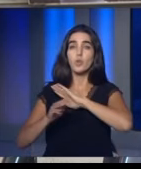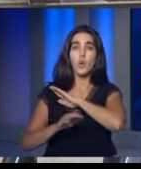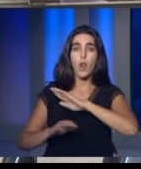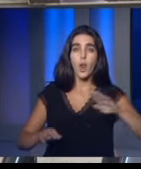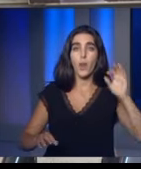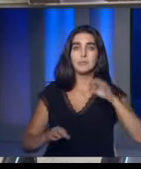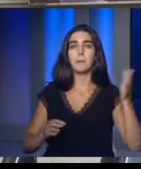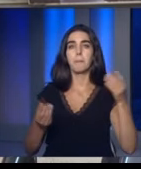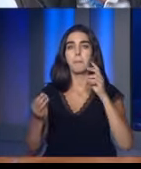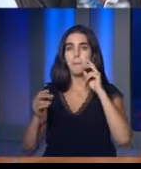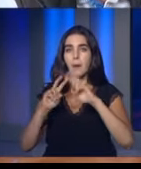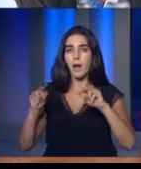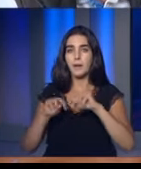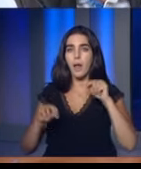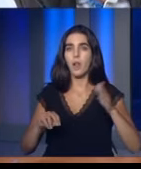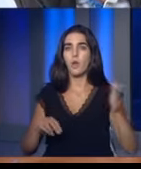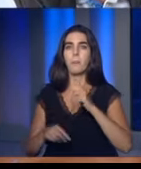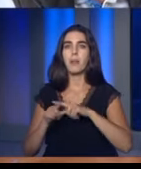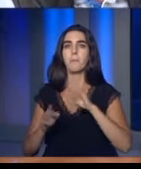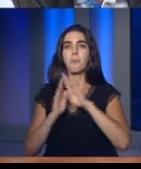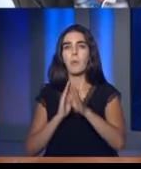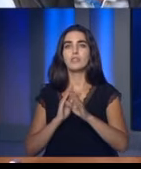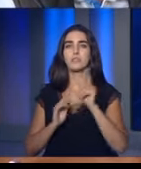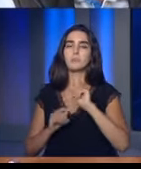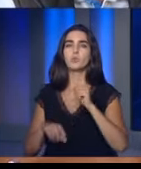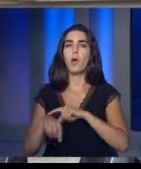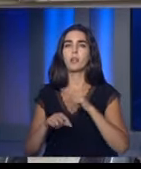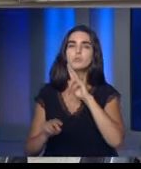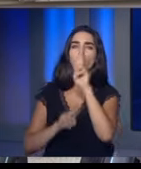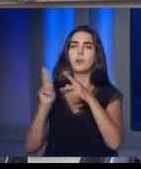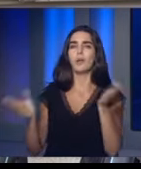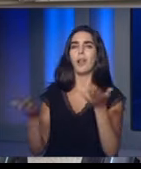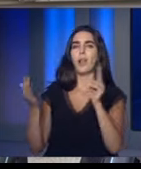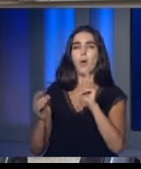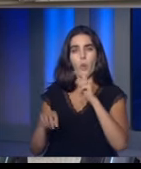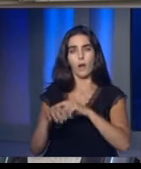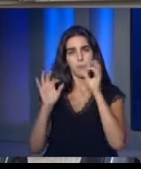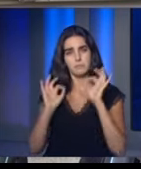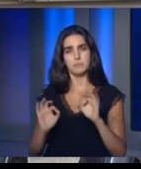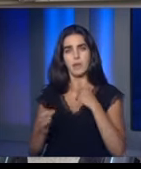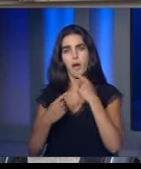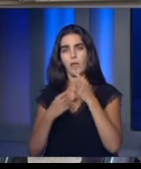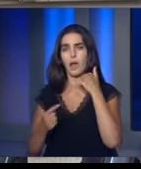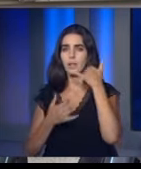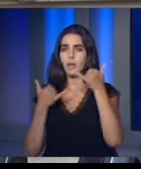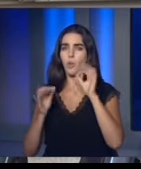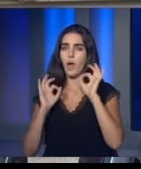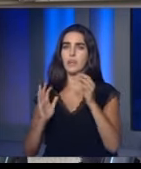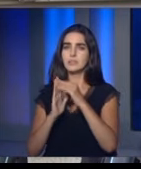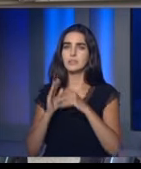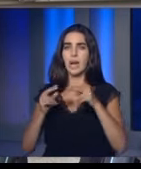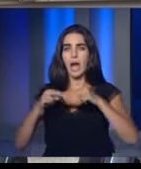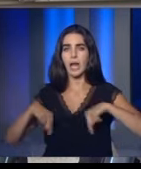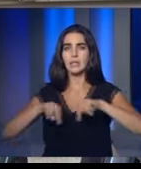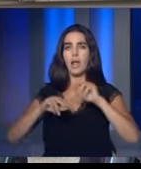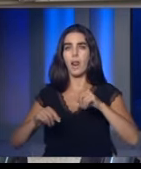بجميع مسمياتهم. نحن نطالب جميع المعنيين بأن يجيبوا مباشرة ومن دون مراوغة على